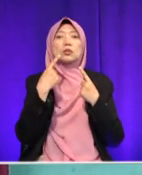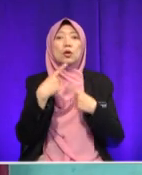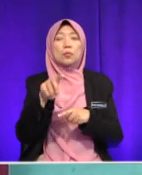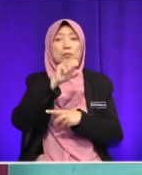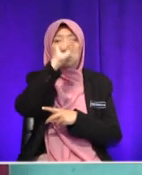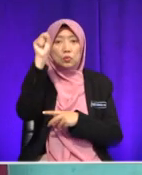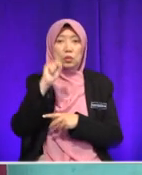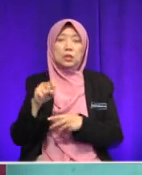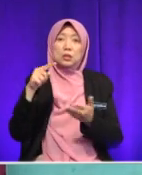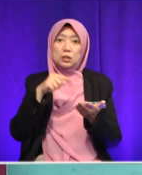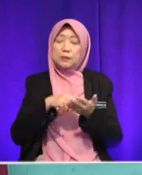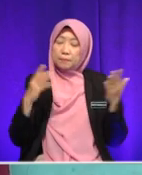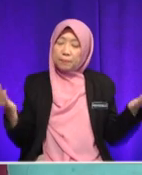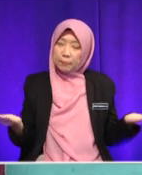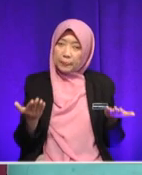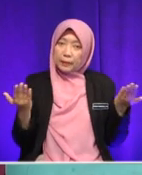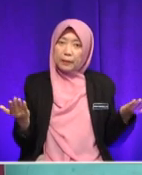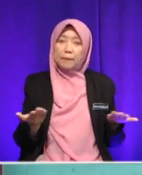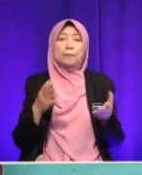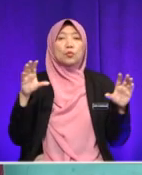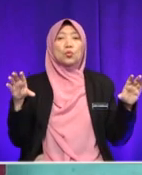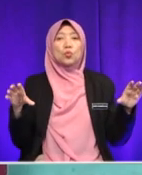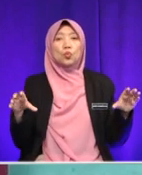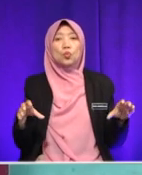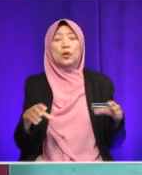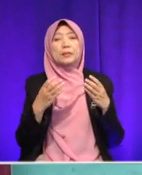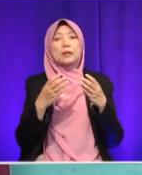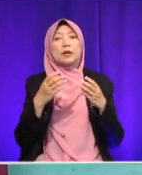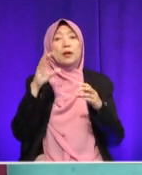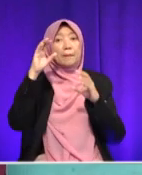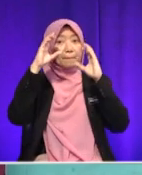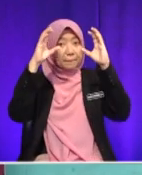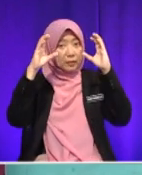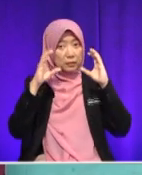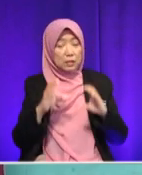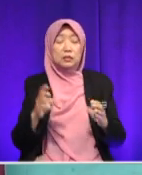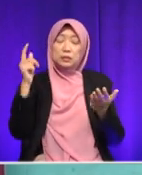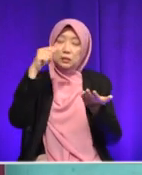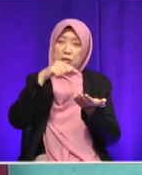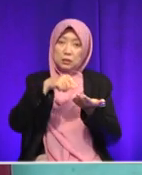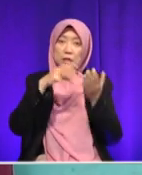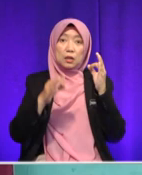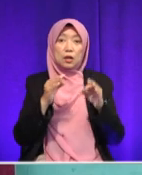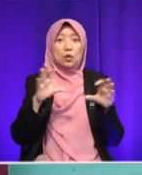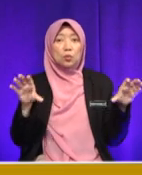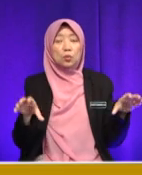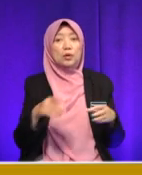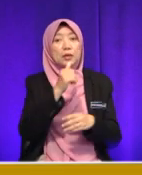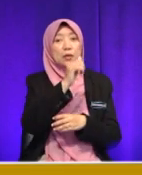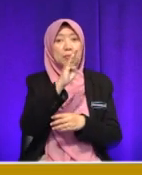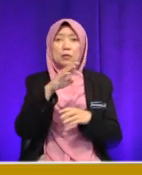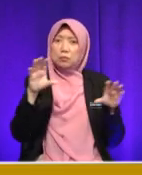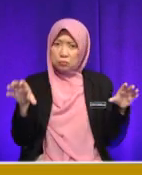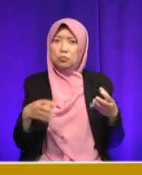ini, disarankan anda membuat template sebegini. Okey, jika anda ingin membuat AB, anda buat template yang